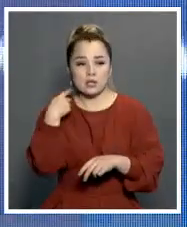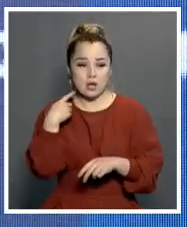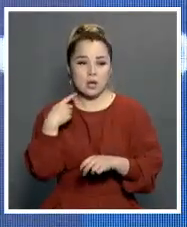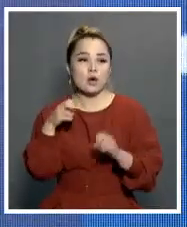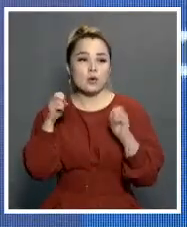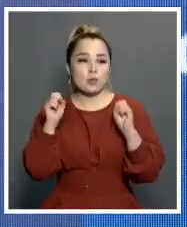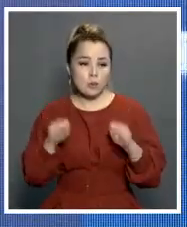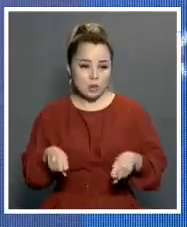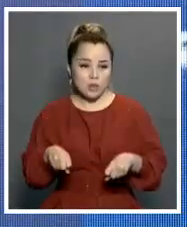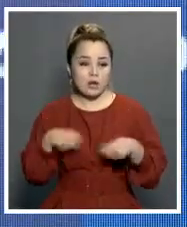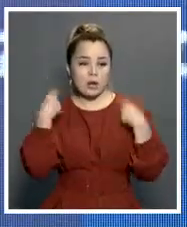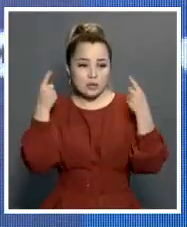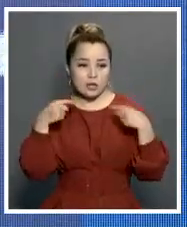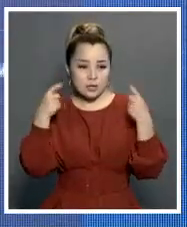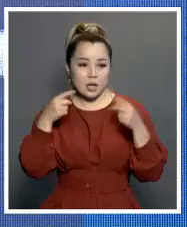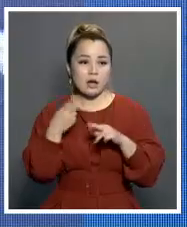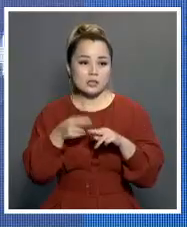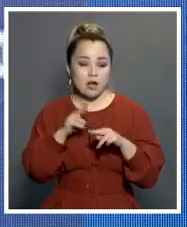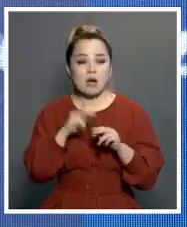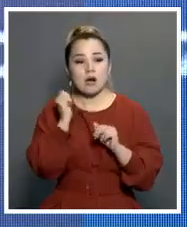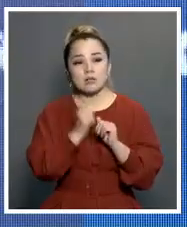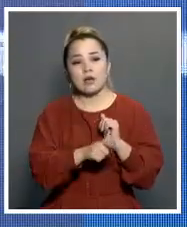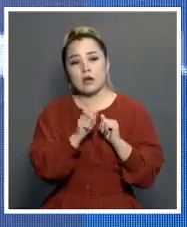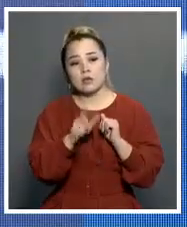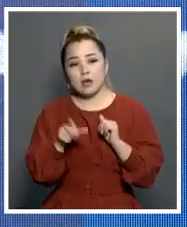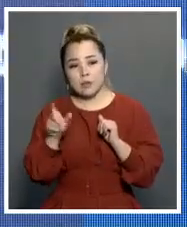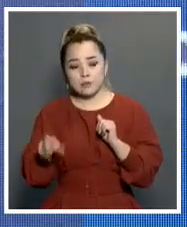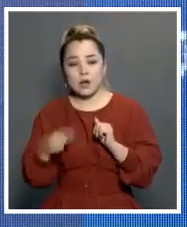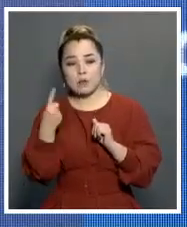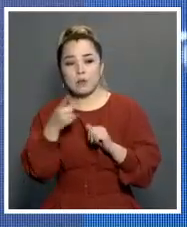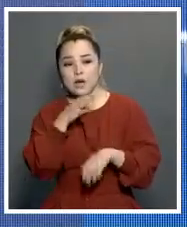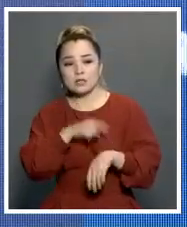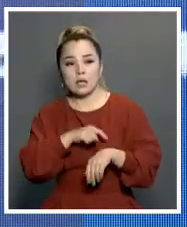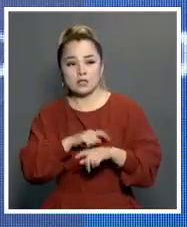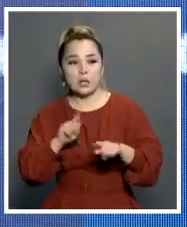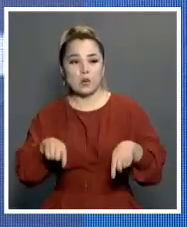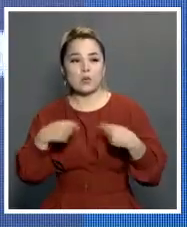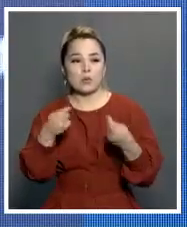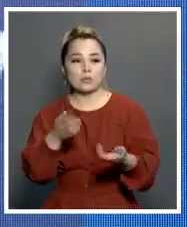шала алады, әр адамға 1 сағат уақыт беріледі.